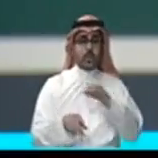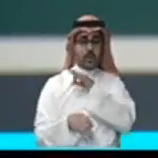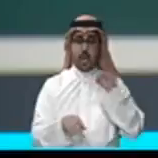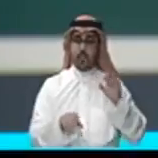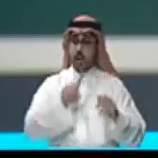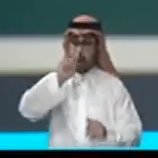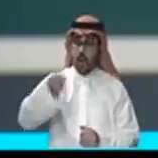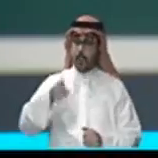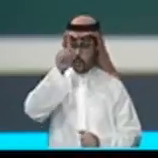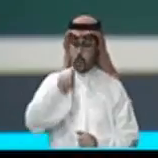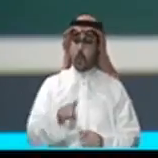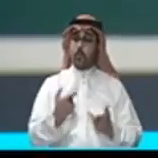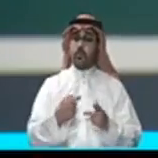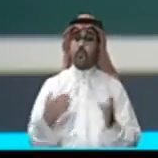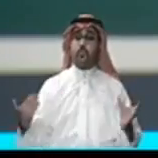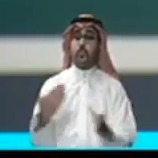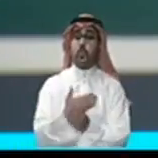والمسلمين وجه اليوم باستضافة